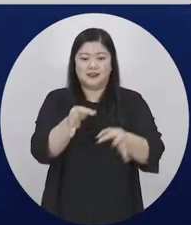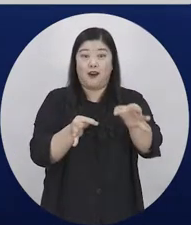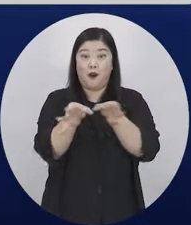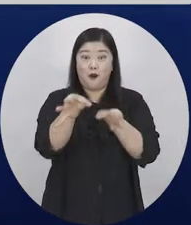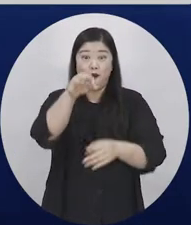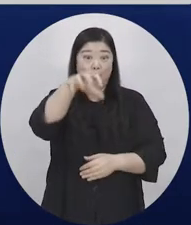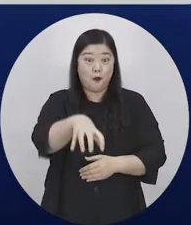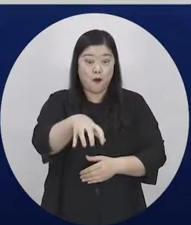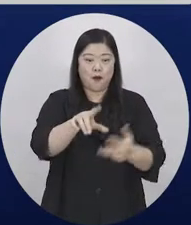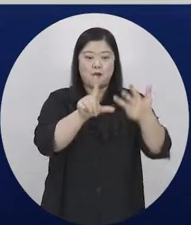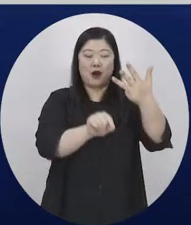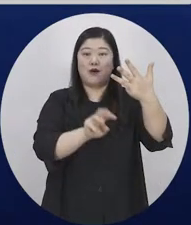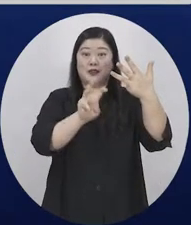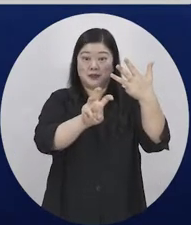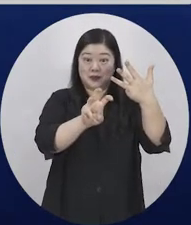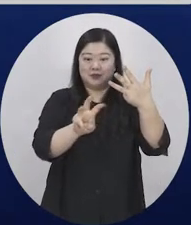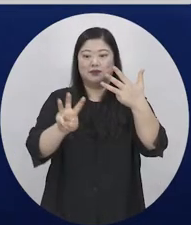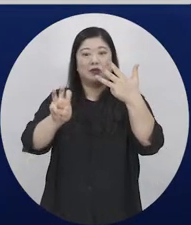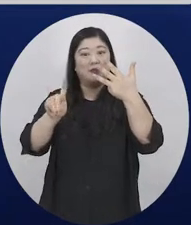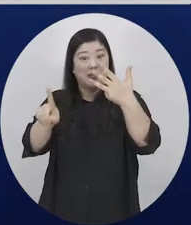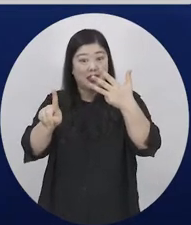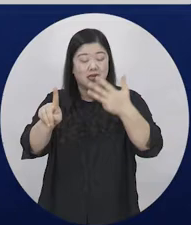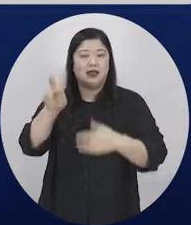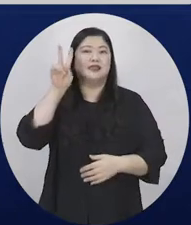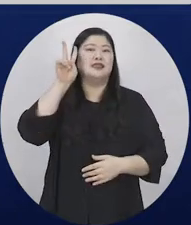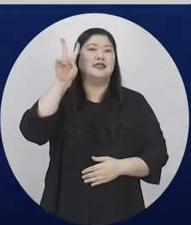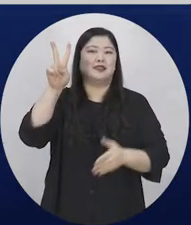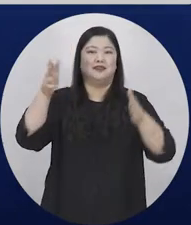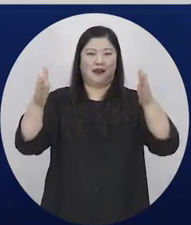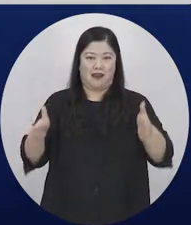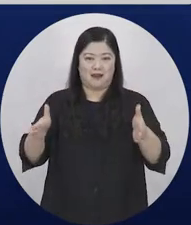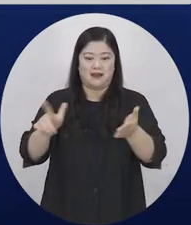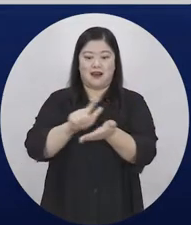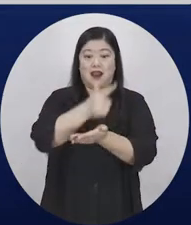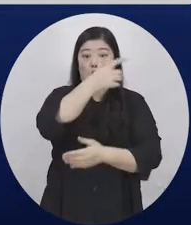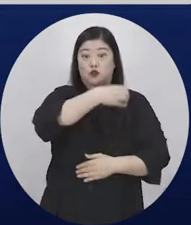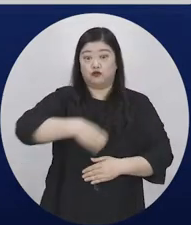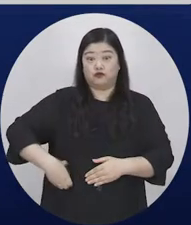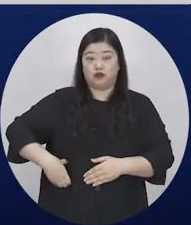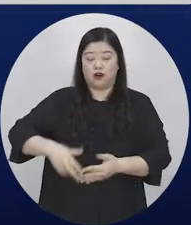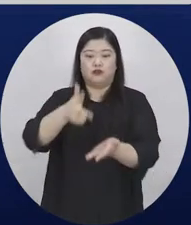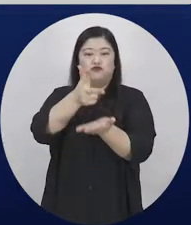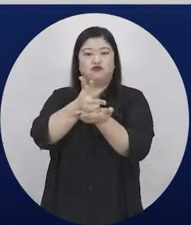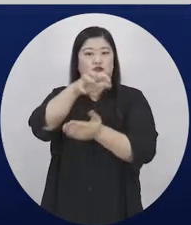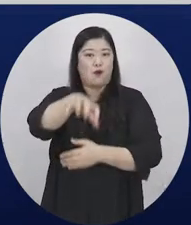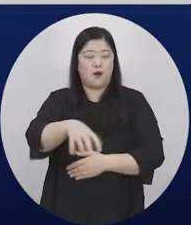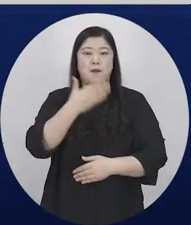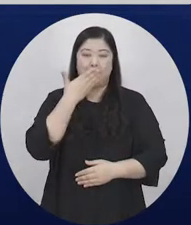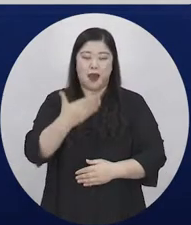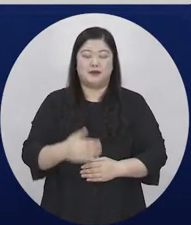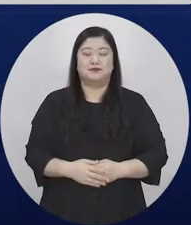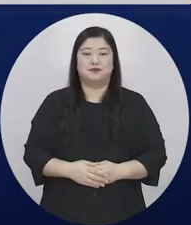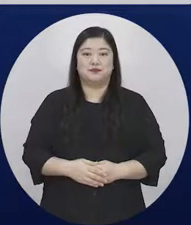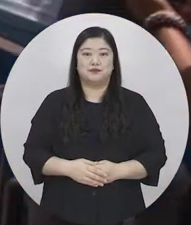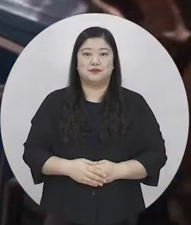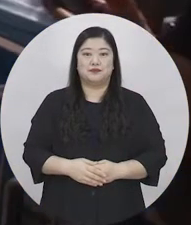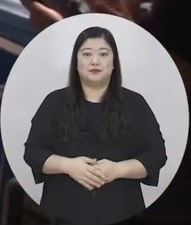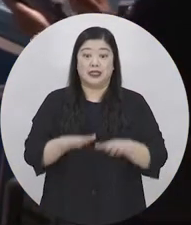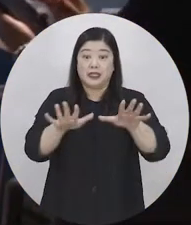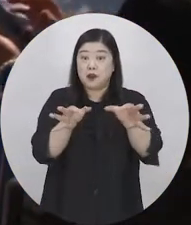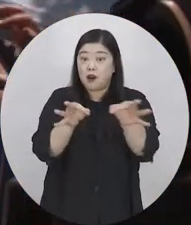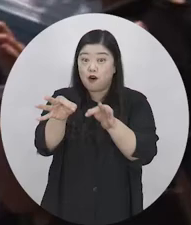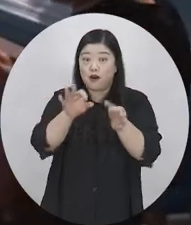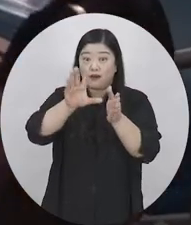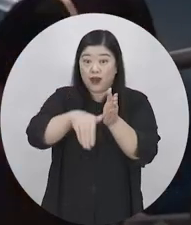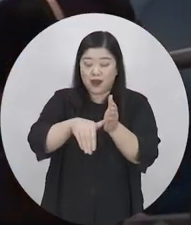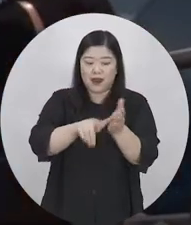직거래장터가 오는 8월 30일과 31일 이틀 동안 강서구청 주차장에서 진행됩니다.